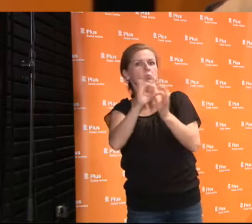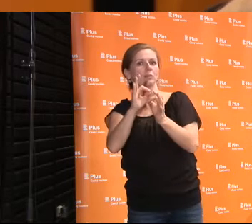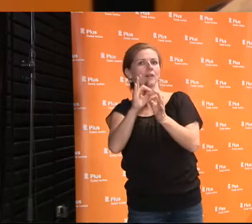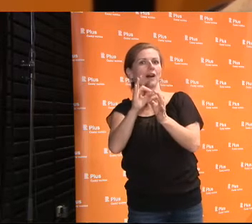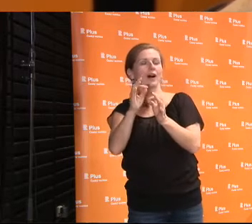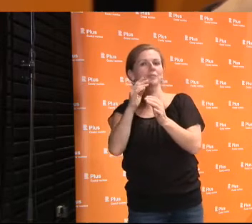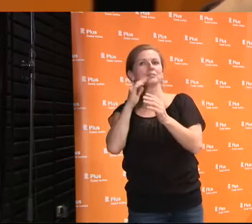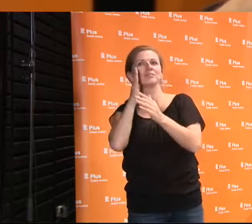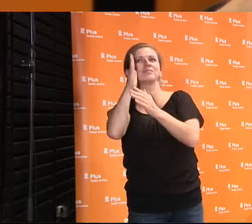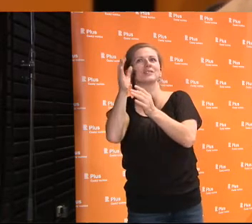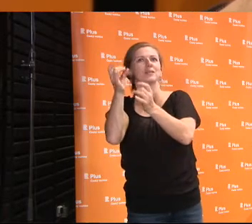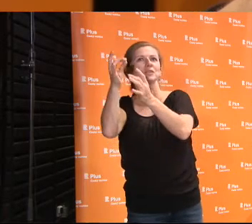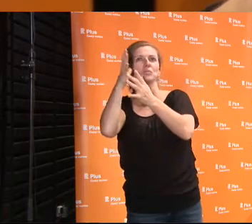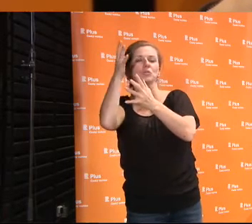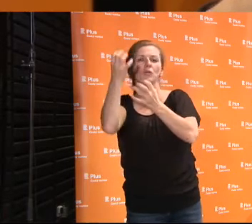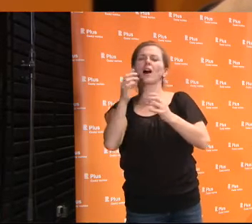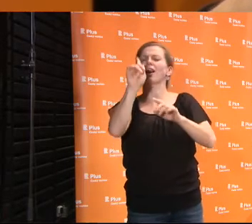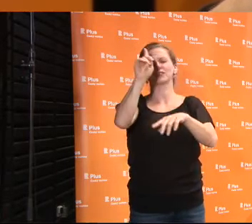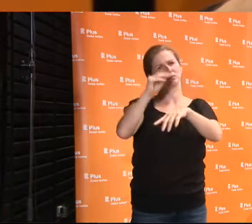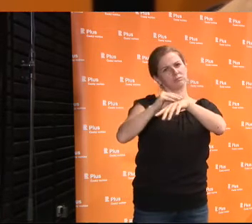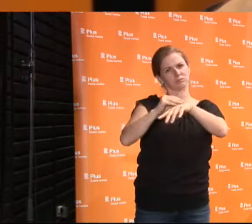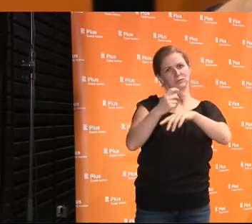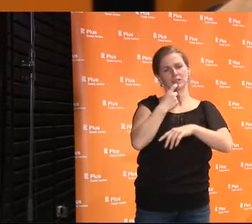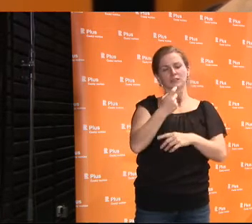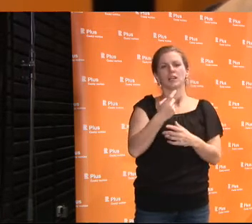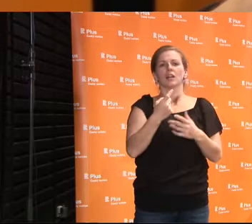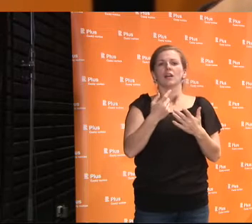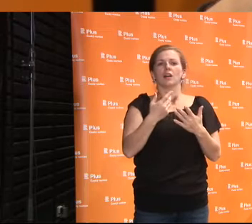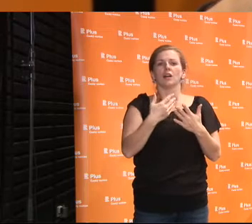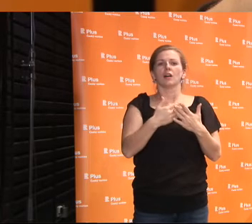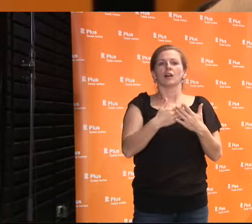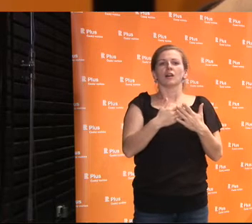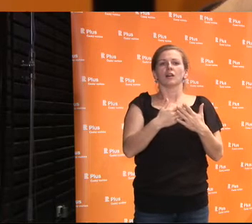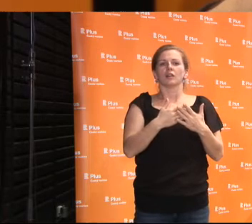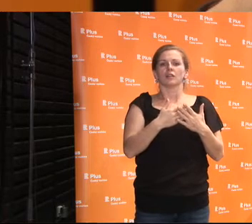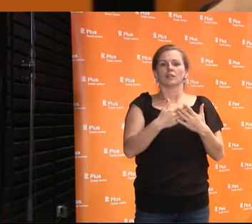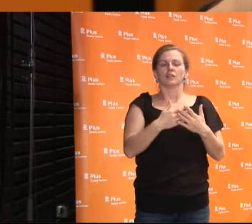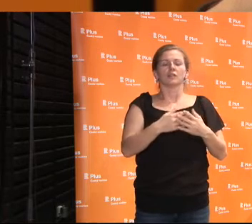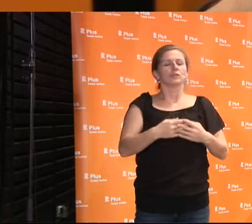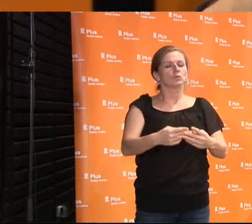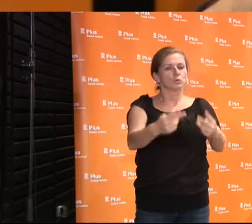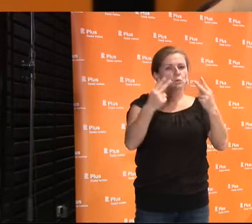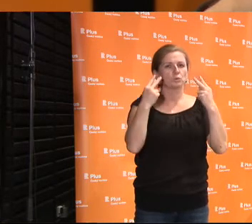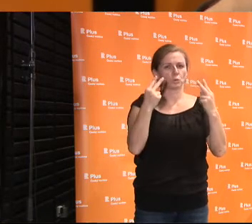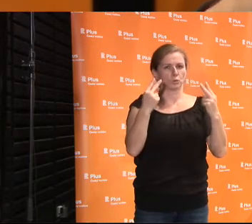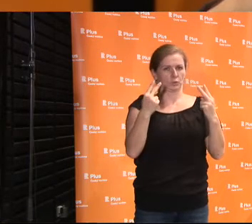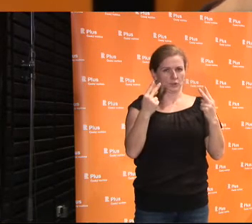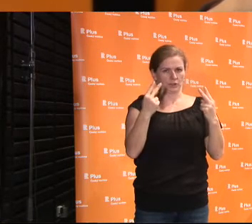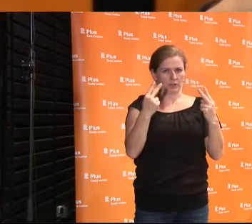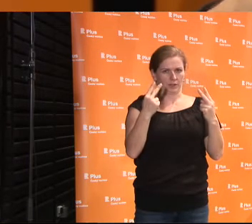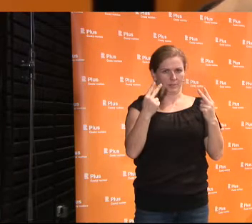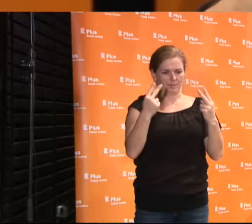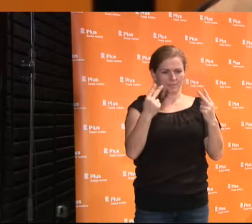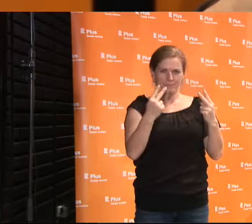cesta. Ale jenom bych chtěl jednu poznámku. Ukazuje se, že rozhodující pro